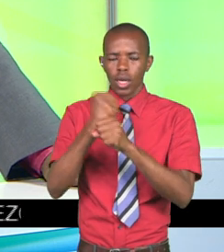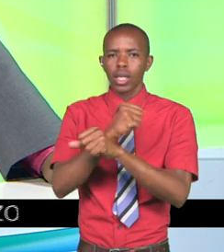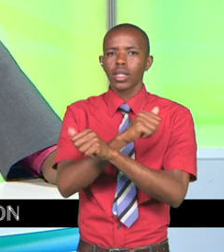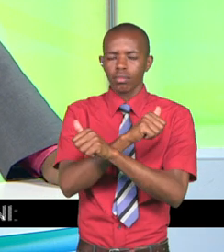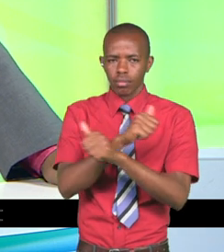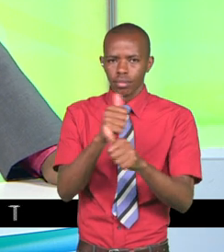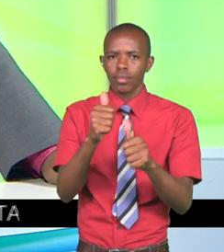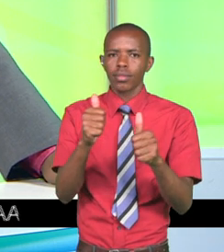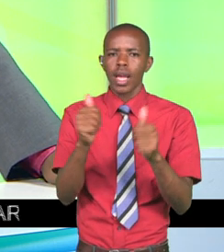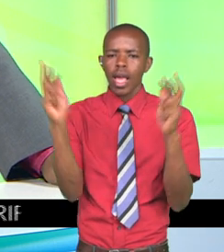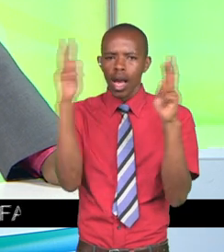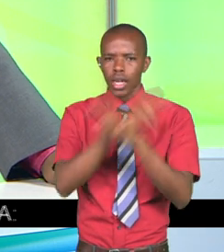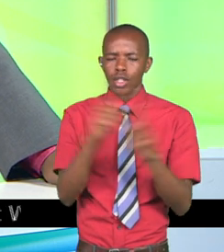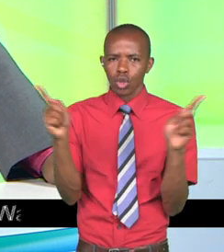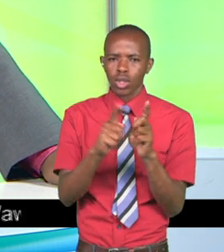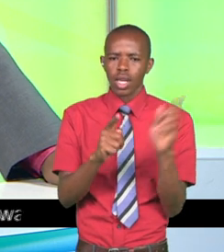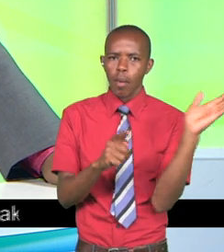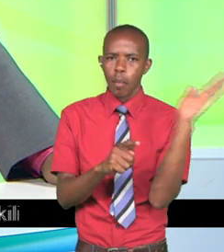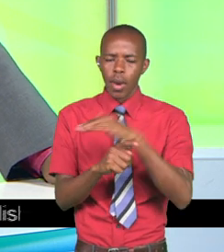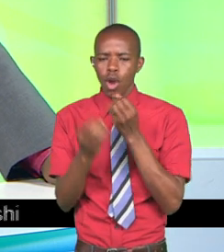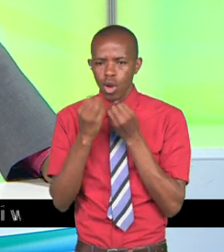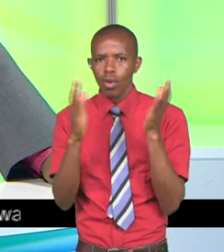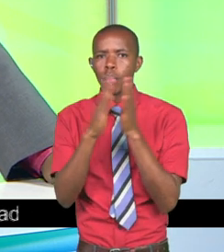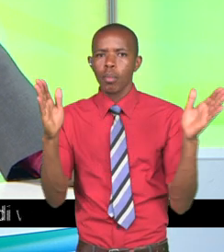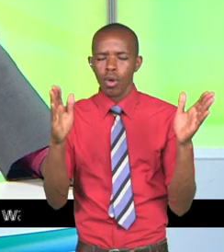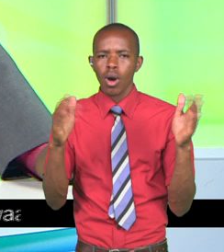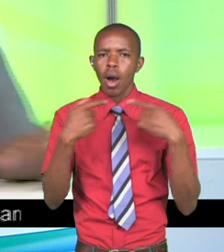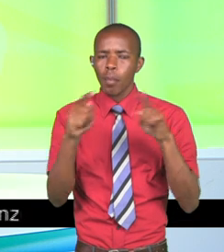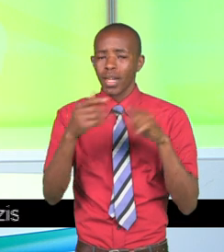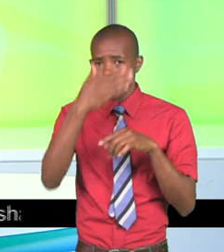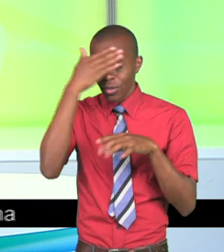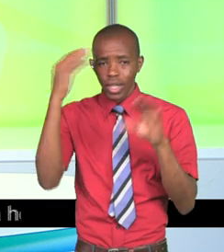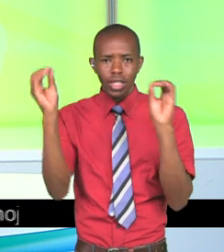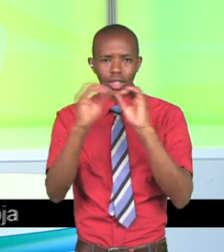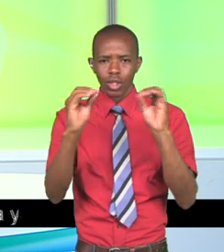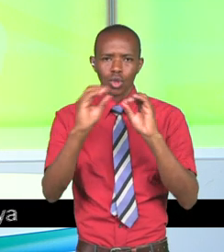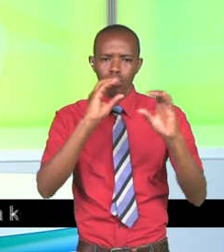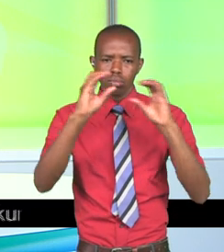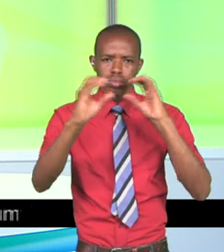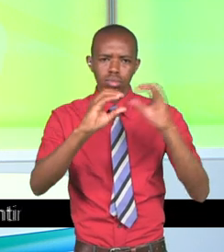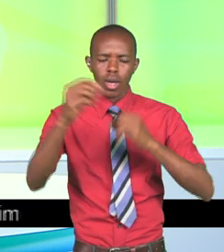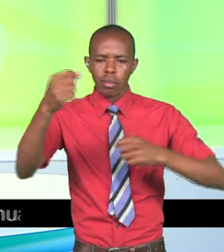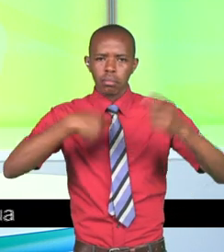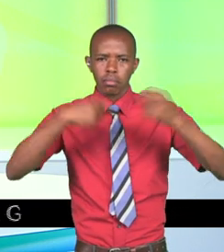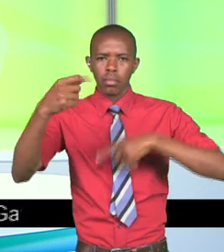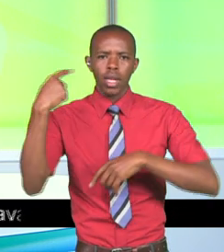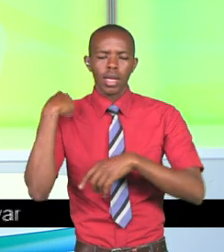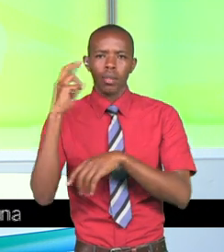madukani, nitarejea katika muda usiokuwa mrefu ili nikupashe mengi zaidi, lakini usisahau kuzungumza nami. Tuma ujumbe mfupi kwa